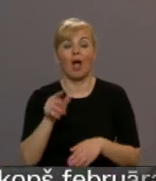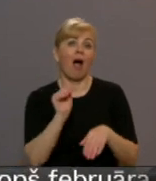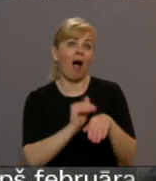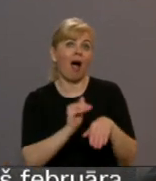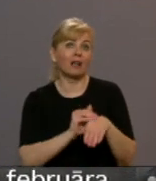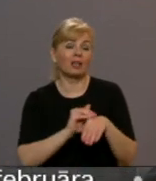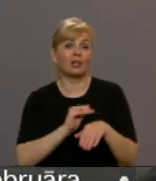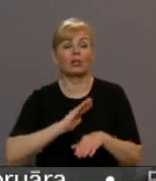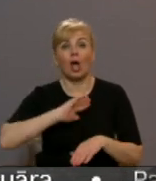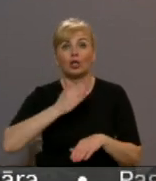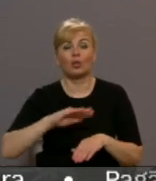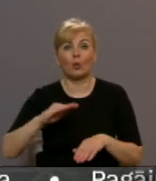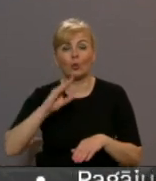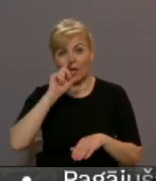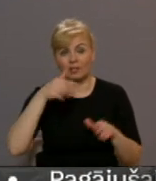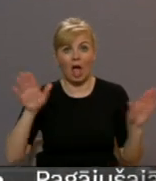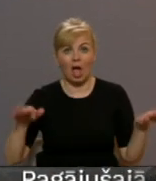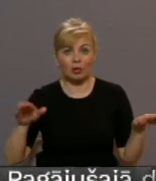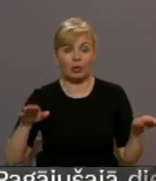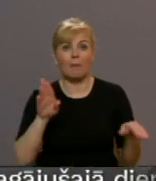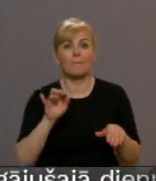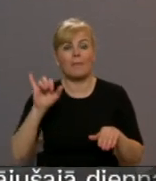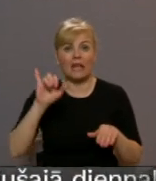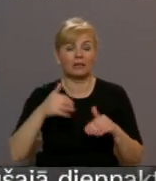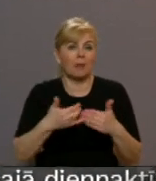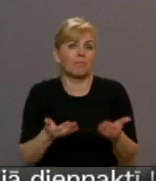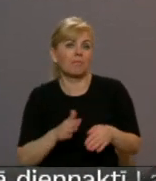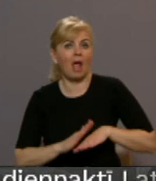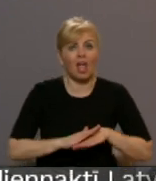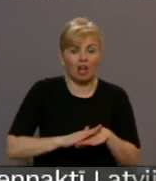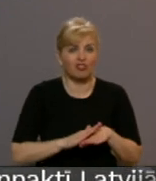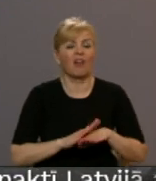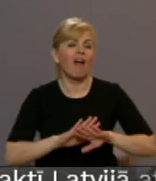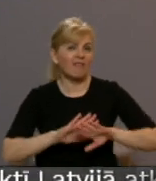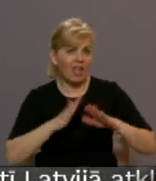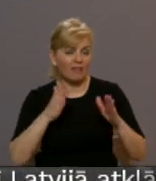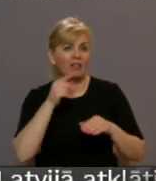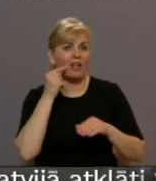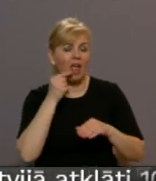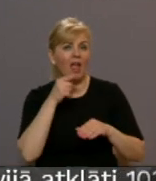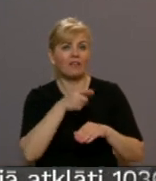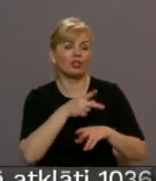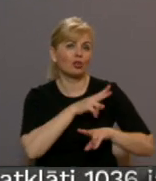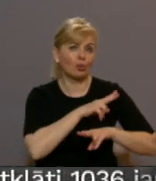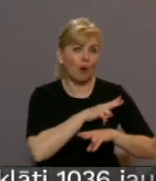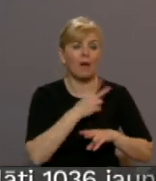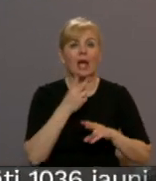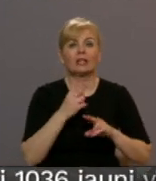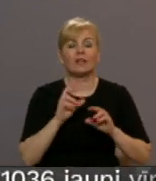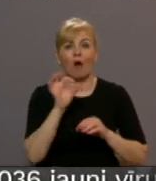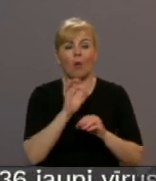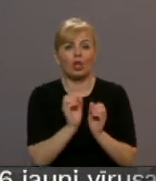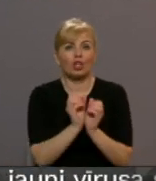Atgādināšu, ka jūras ērgļu mātei Mildai perēšanas sezona beidzās gaužām neveiksmīgi. Tēviņš gāja bojā, no divām olām